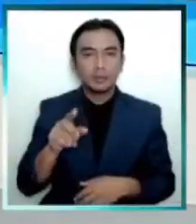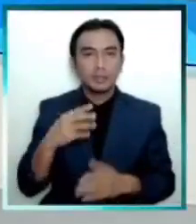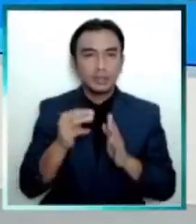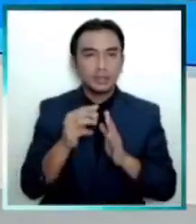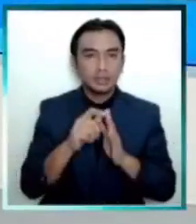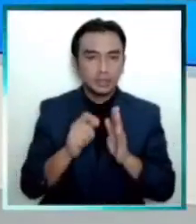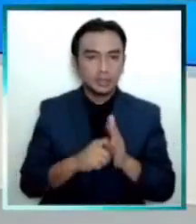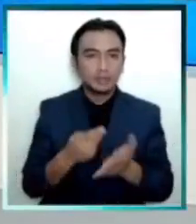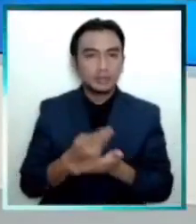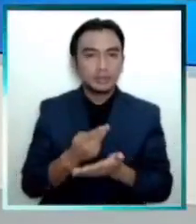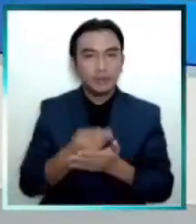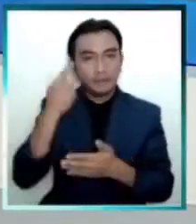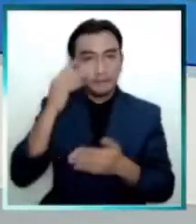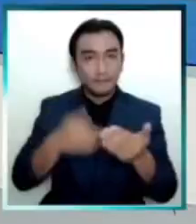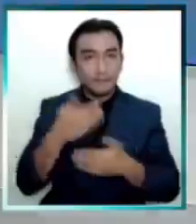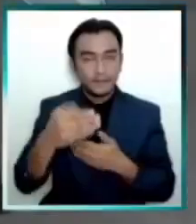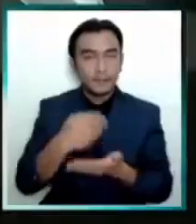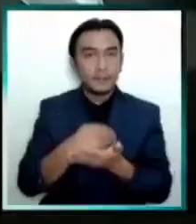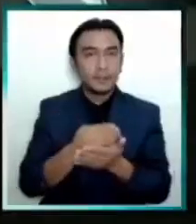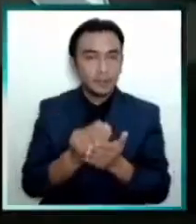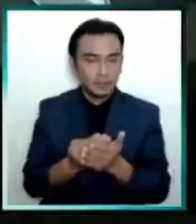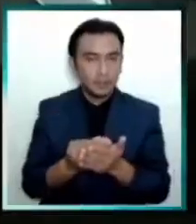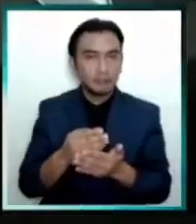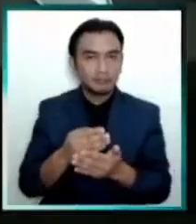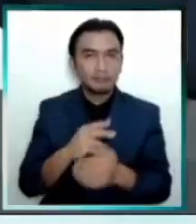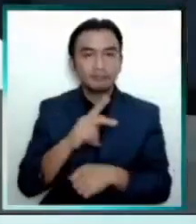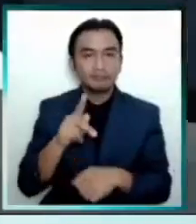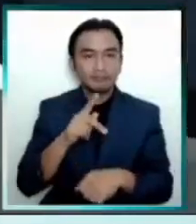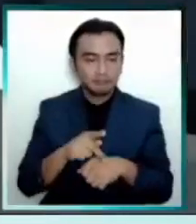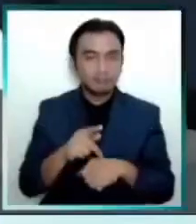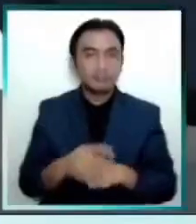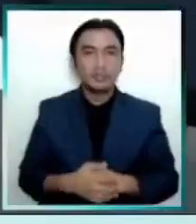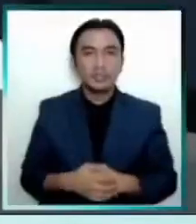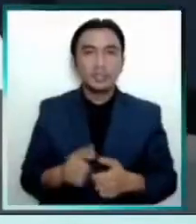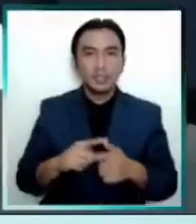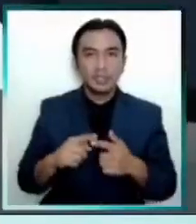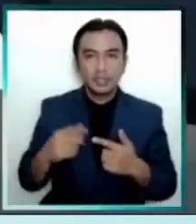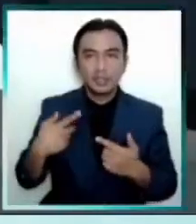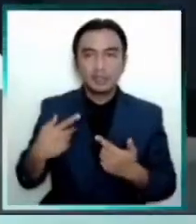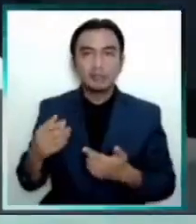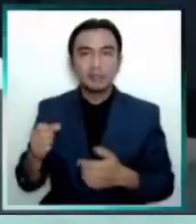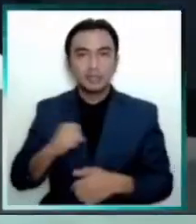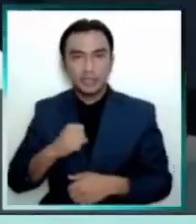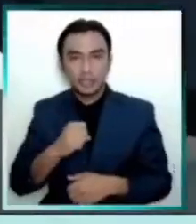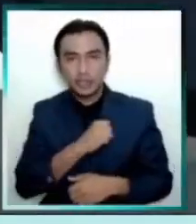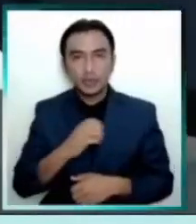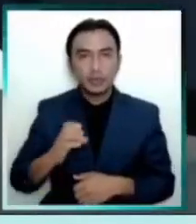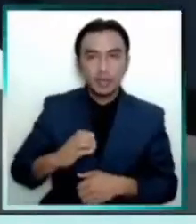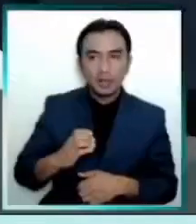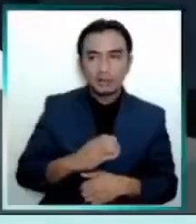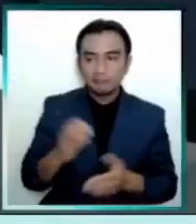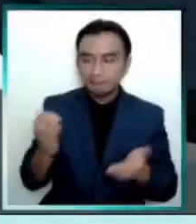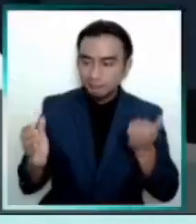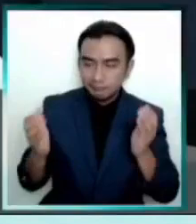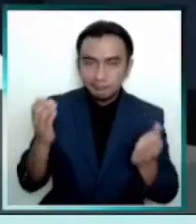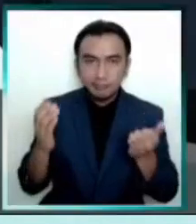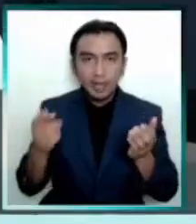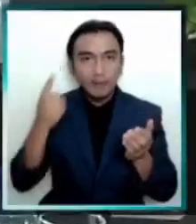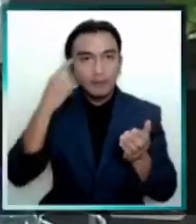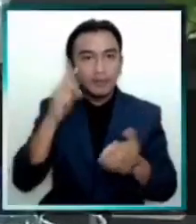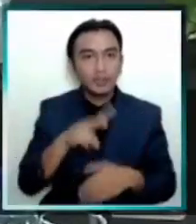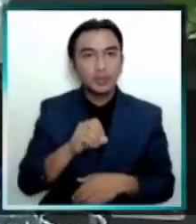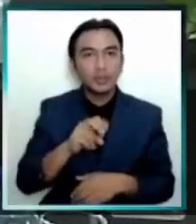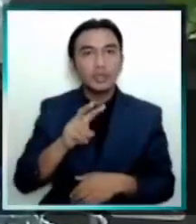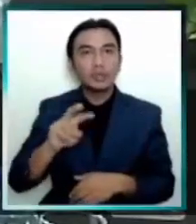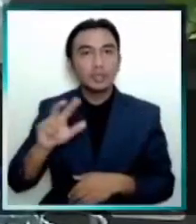susunod na taon. Sa mga susunod na araw, pagtutugmain ng Senado at Kamara ang magkaibang bersyon nila ng 2023 budget. Kabilang